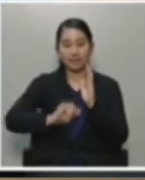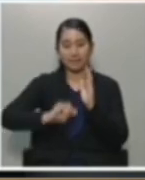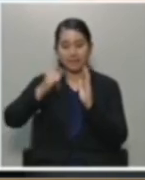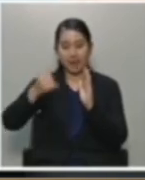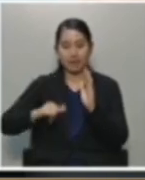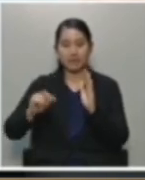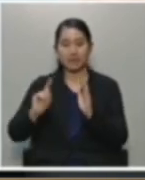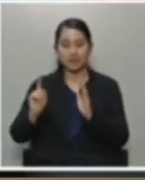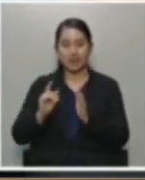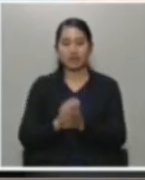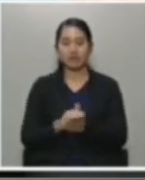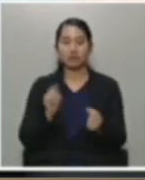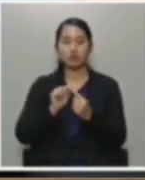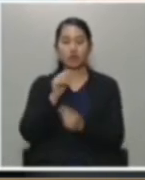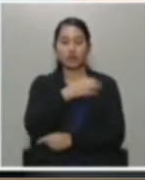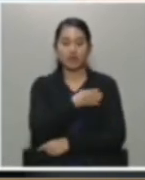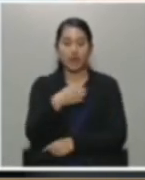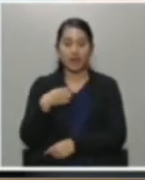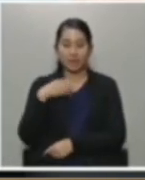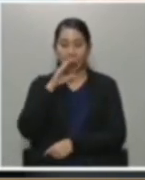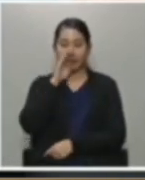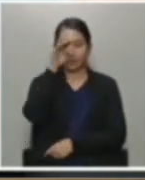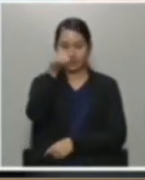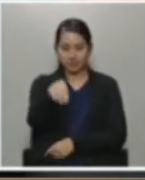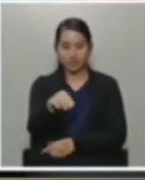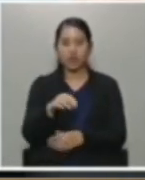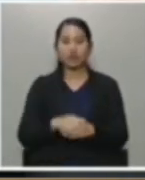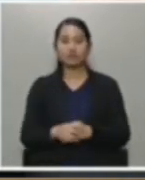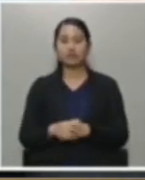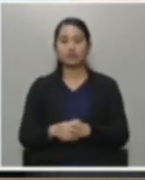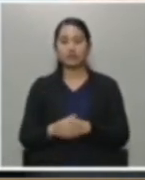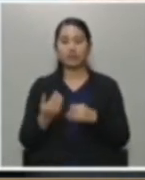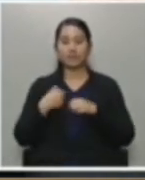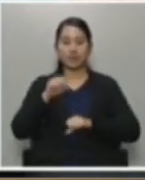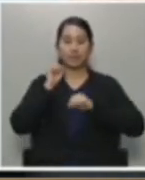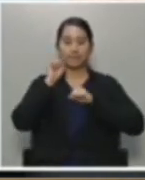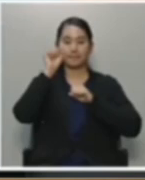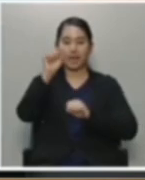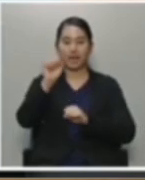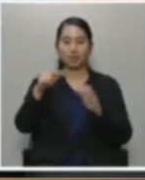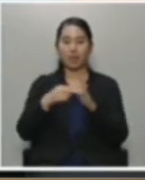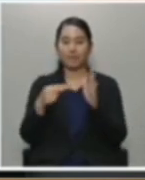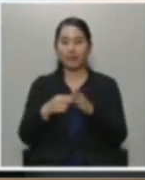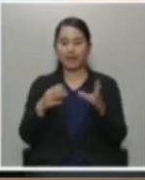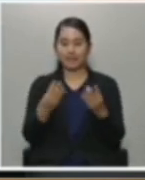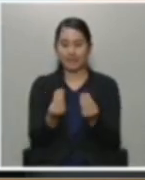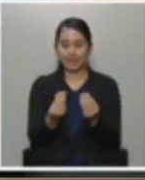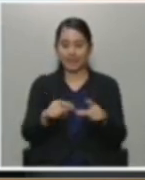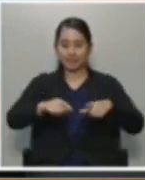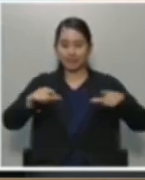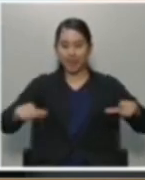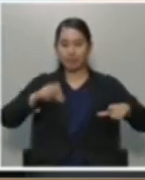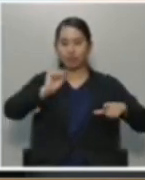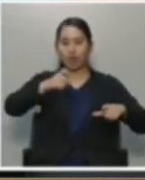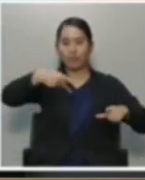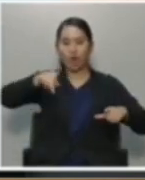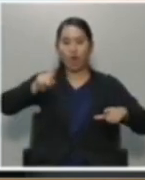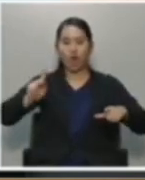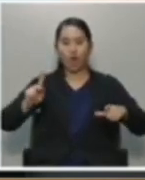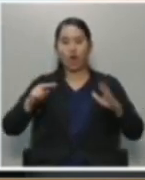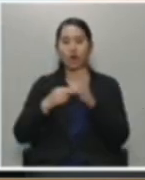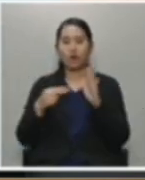นี่ยในเขตเทศบาลยังประกาศเป็นเขตสปก.อยู่ครับสิ่งเหล่